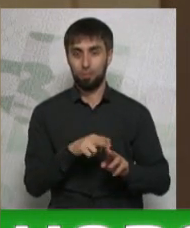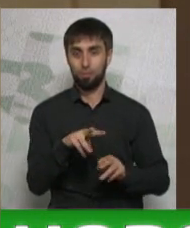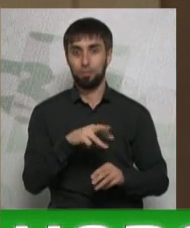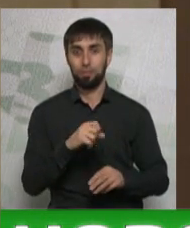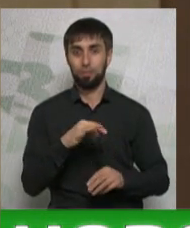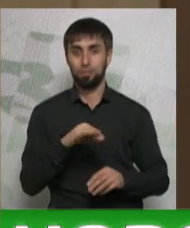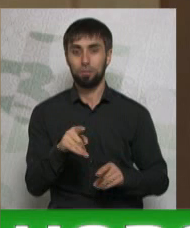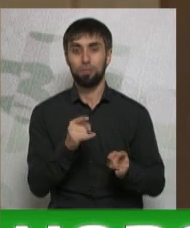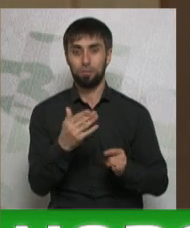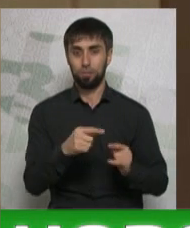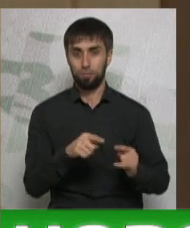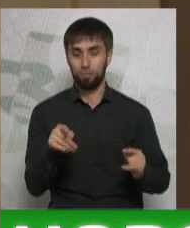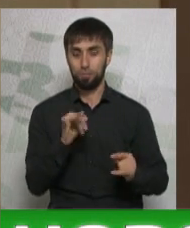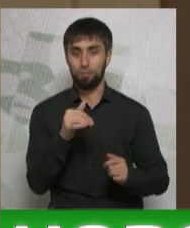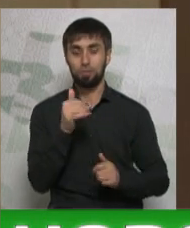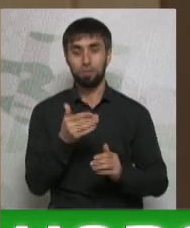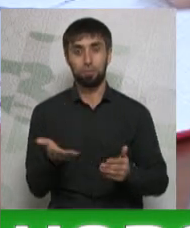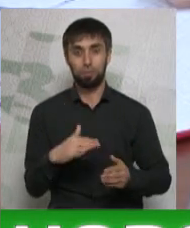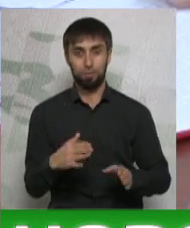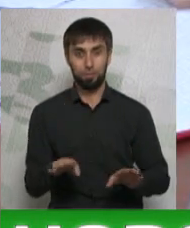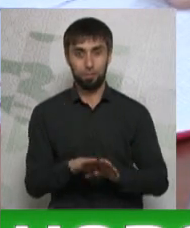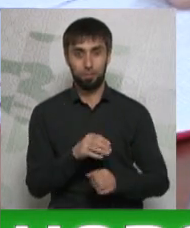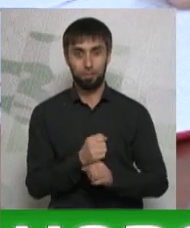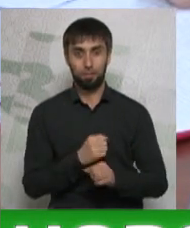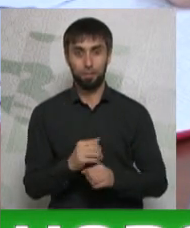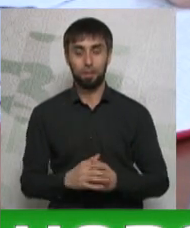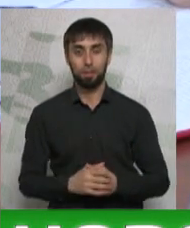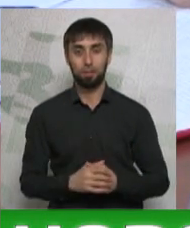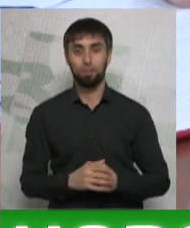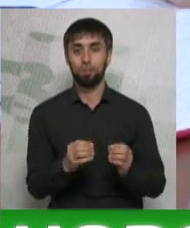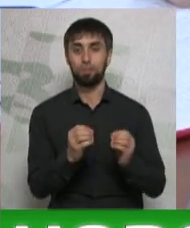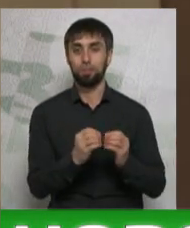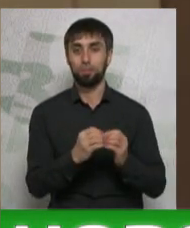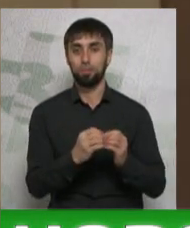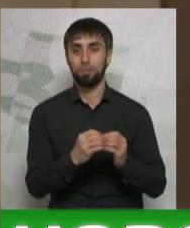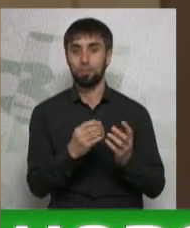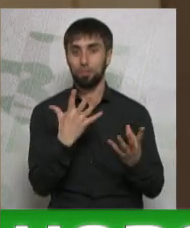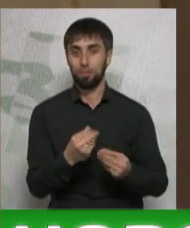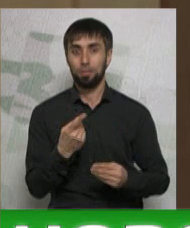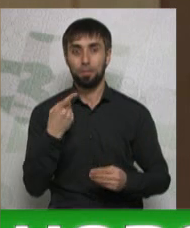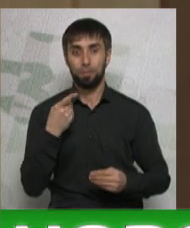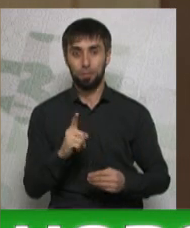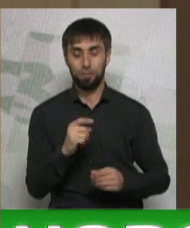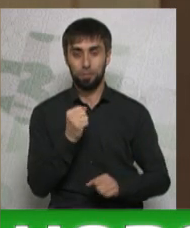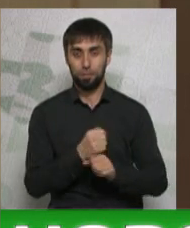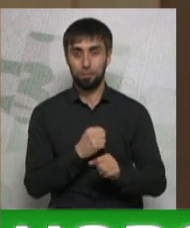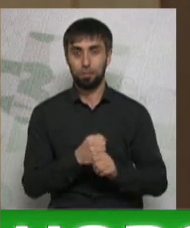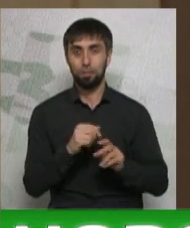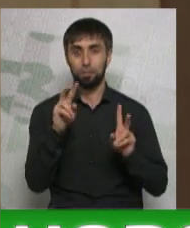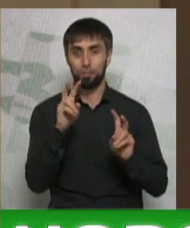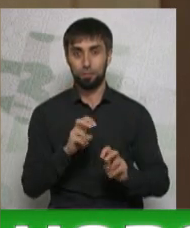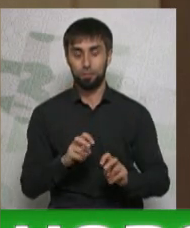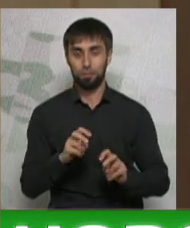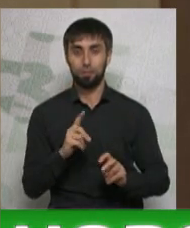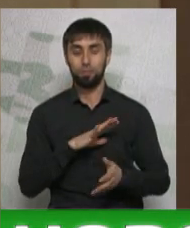маршрут. И давайте так, 10 дней раз мониторьте это, вот пусть